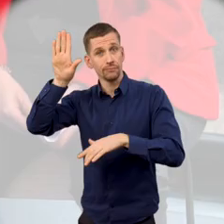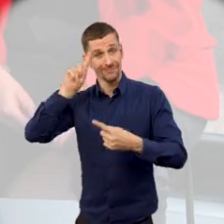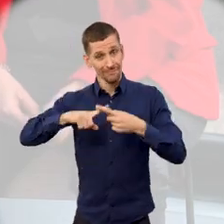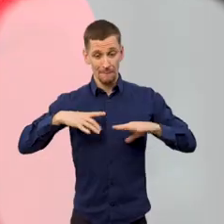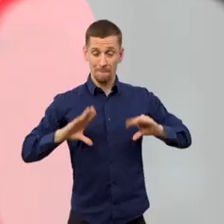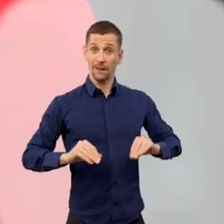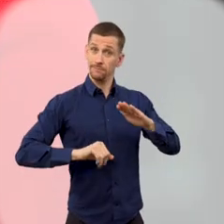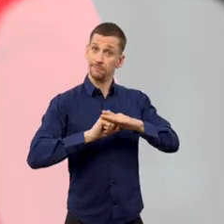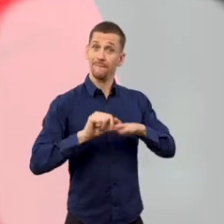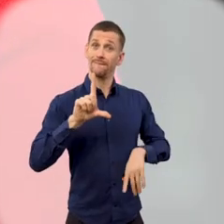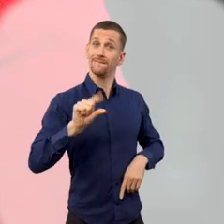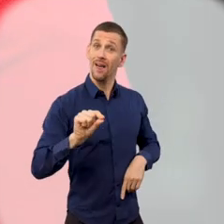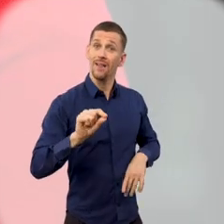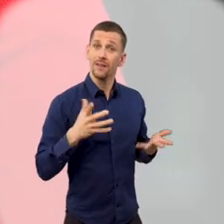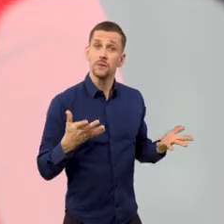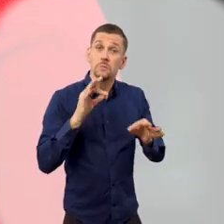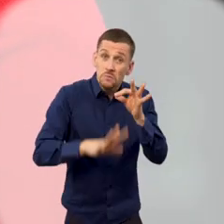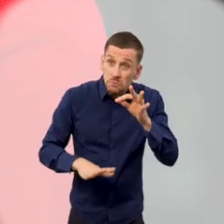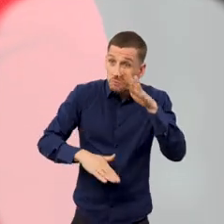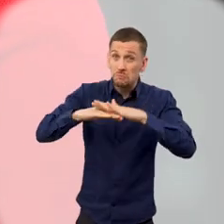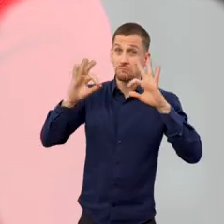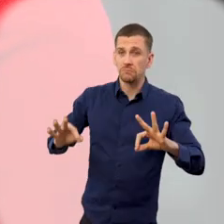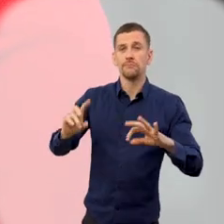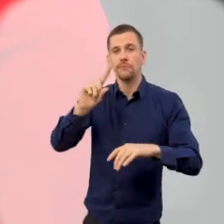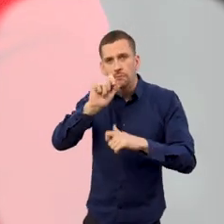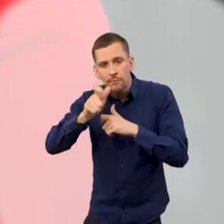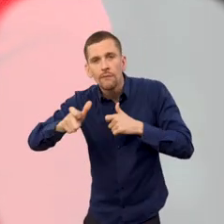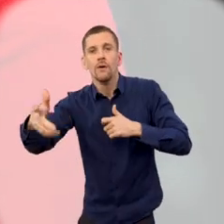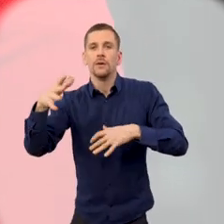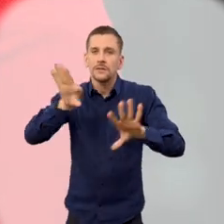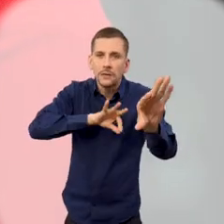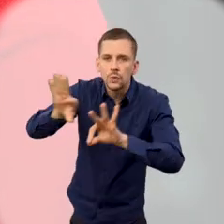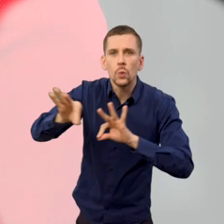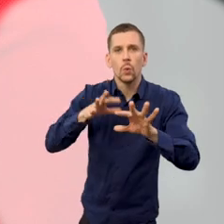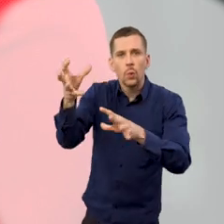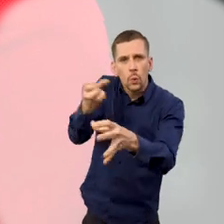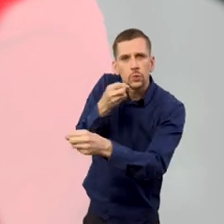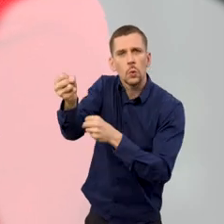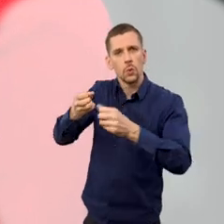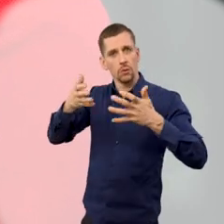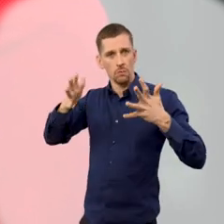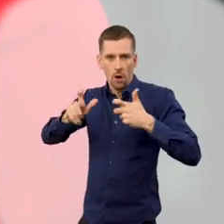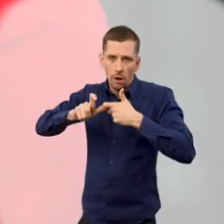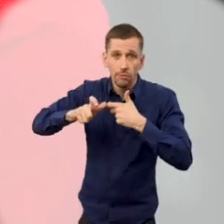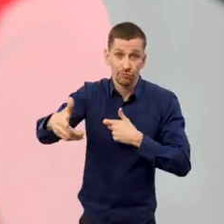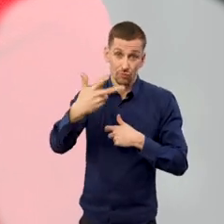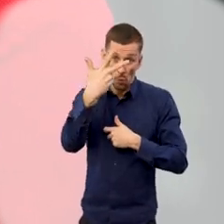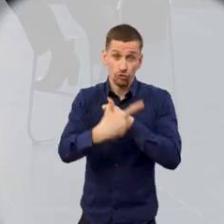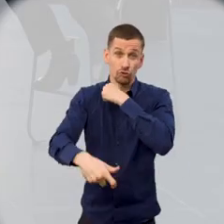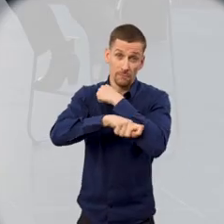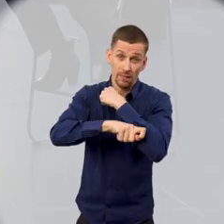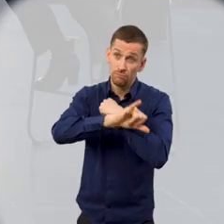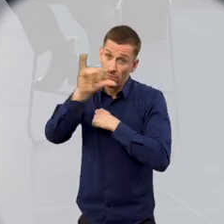maximum, c'est 20, mais on n'a jamais atteint les 20 parce qu'en fait, on n'est pas du tout dans un modèle de sélection, mais un modèle de recrutement. C'est-à-dire